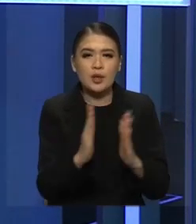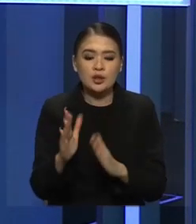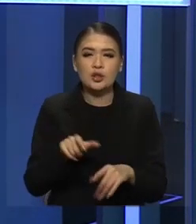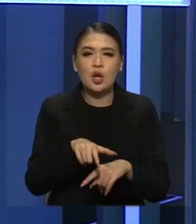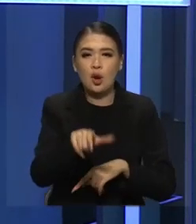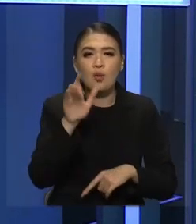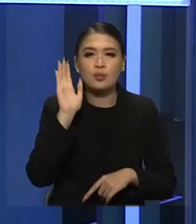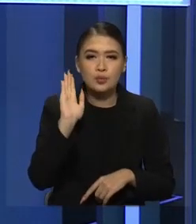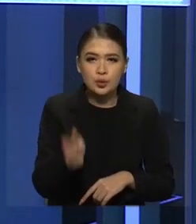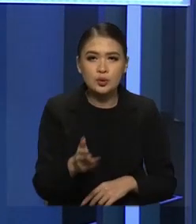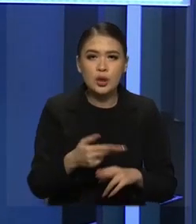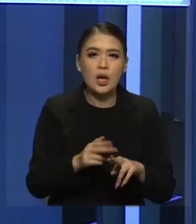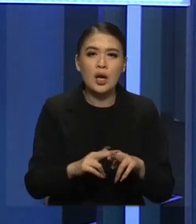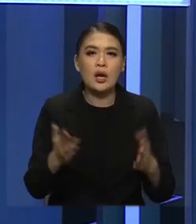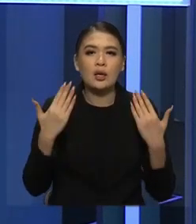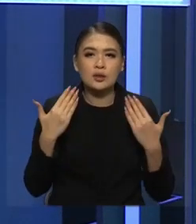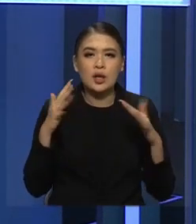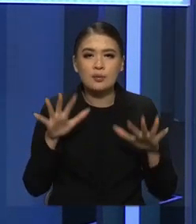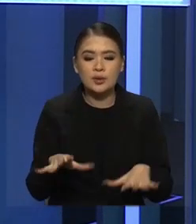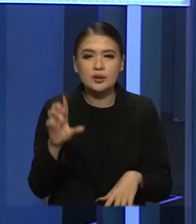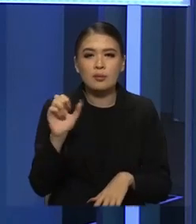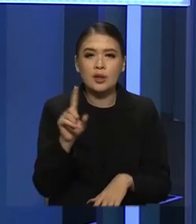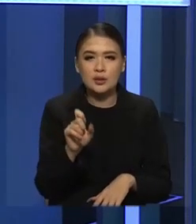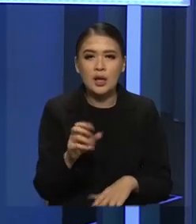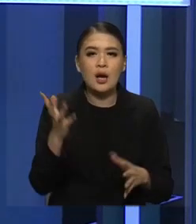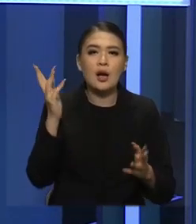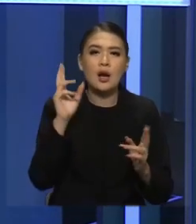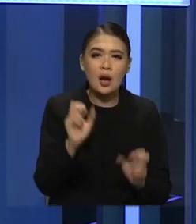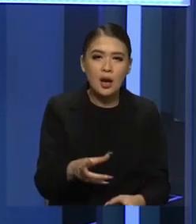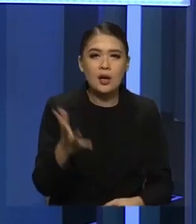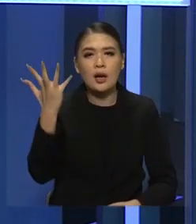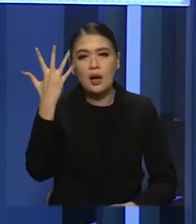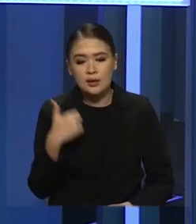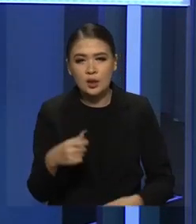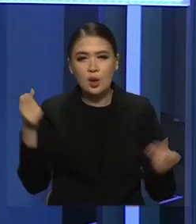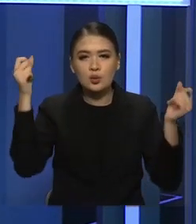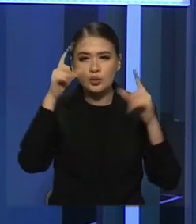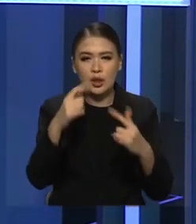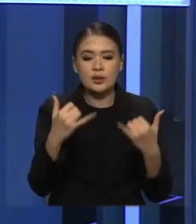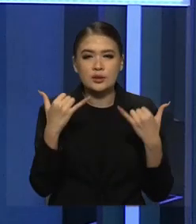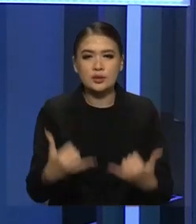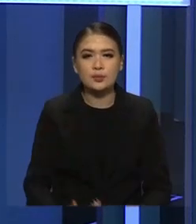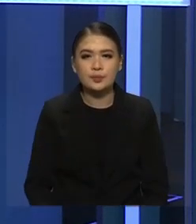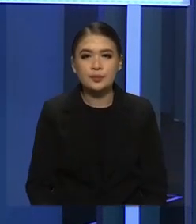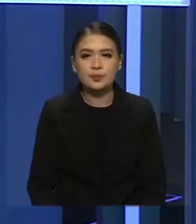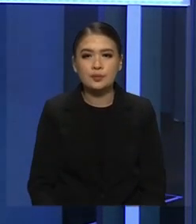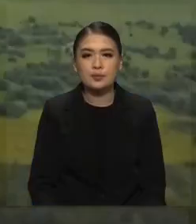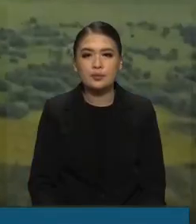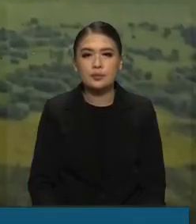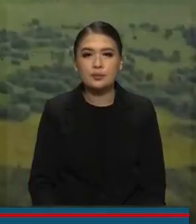до баз отдыха в ближайшее время. Как и когда, выясняла моя коллега Жанар Асылханова.